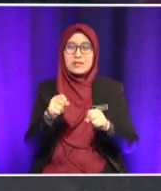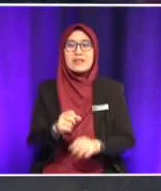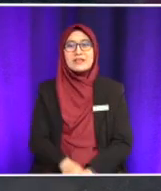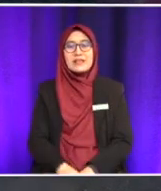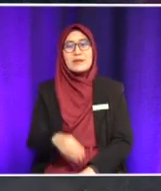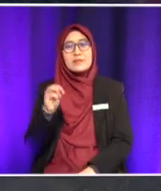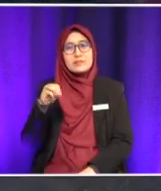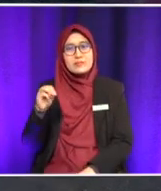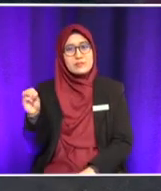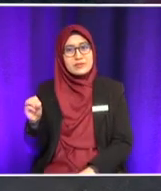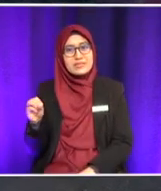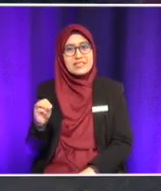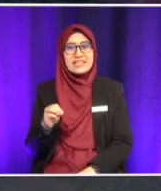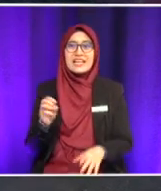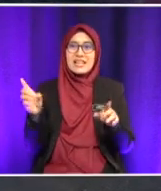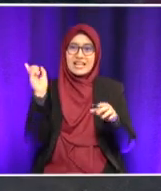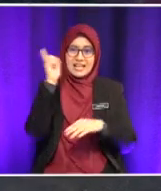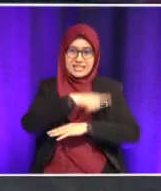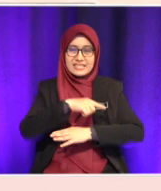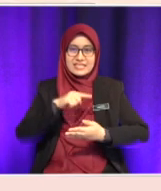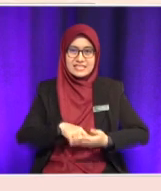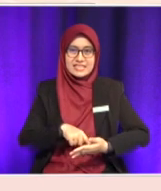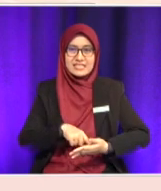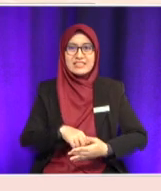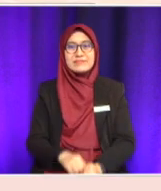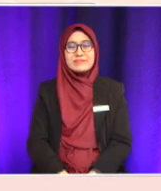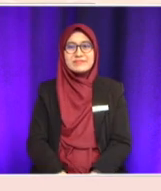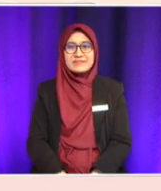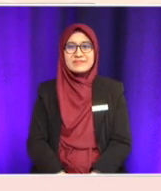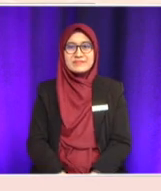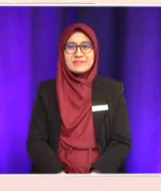pegang orang murid itu Mari kita kenakan oke